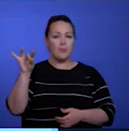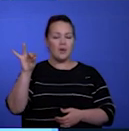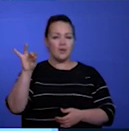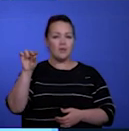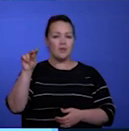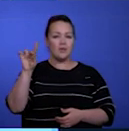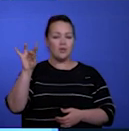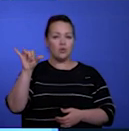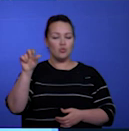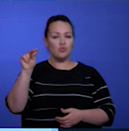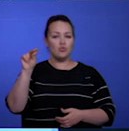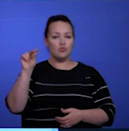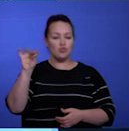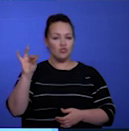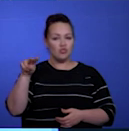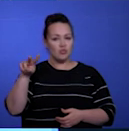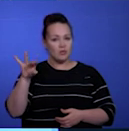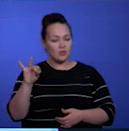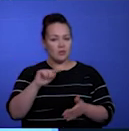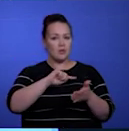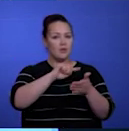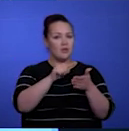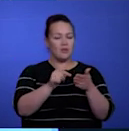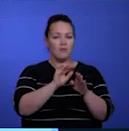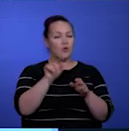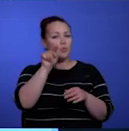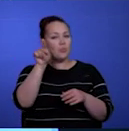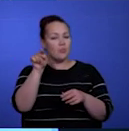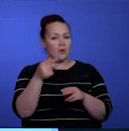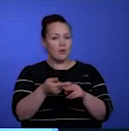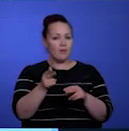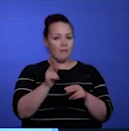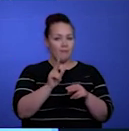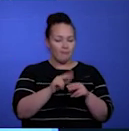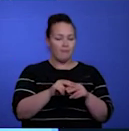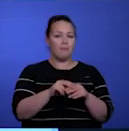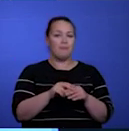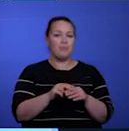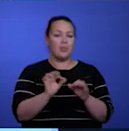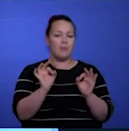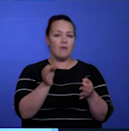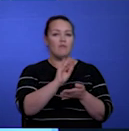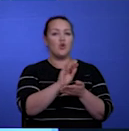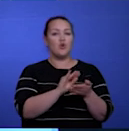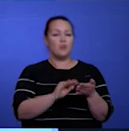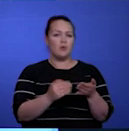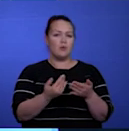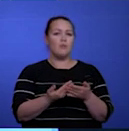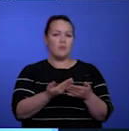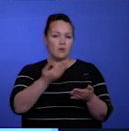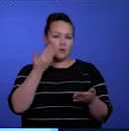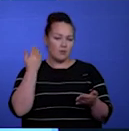находятся не в корне внимание это приставка и правописание приставок мы с вами проходили